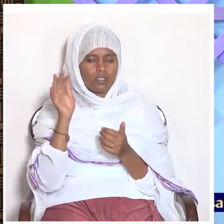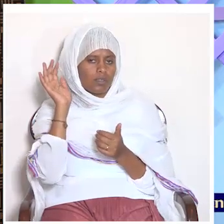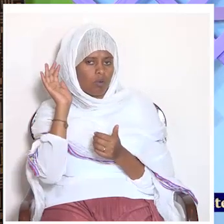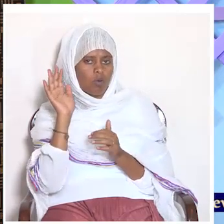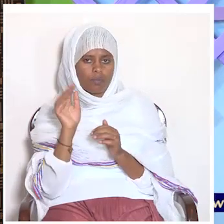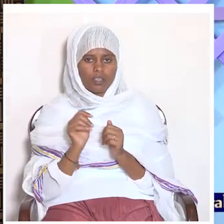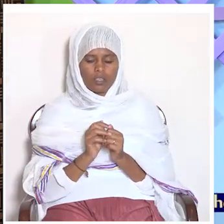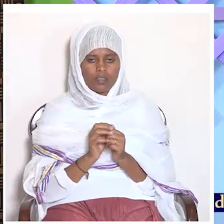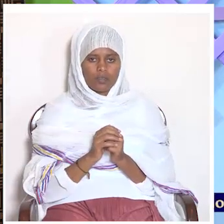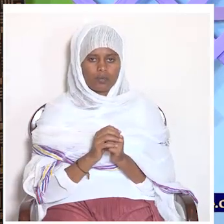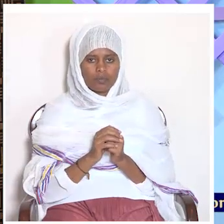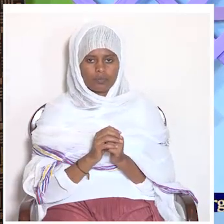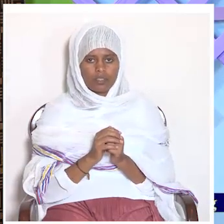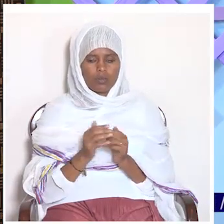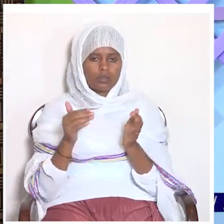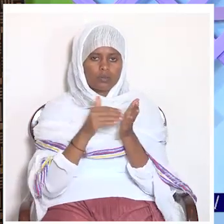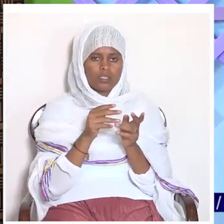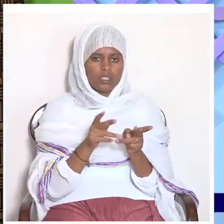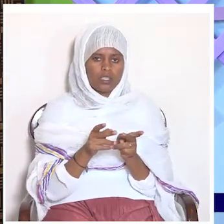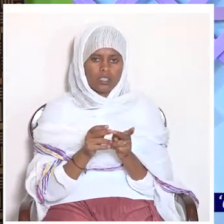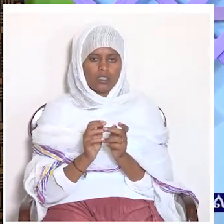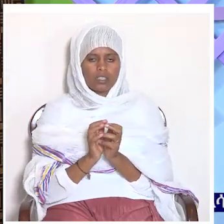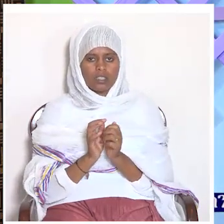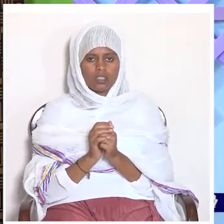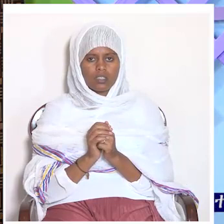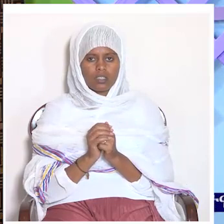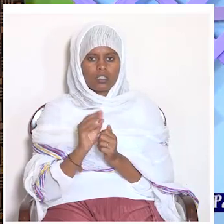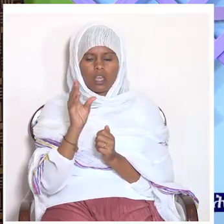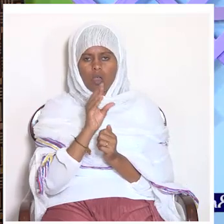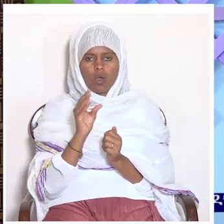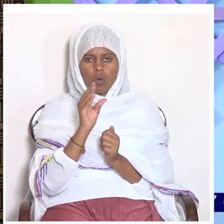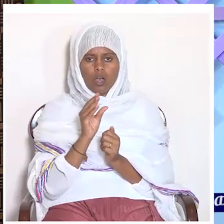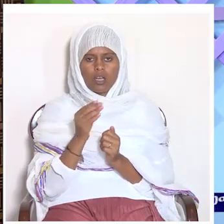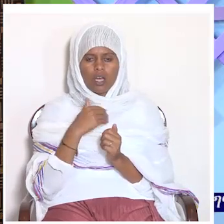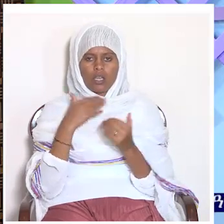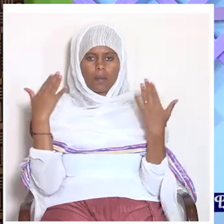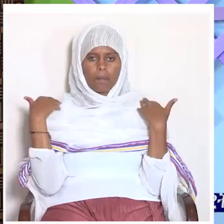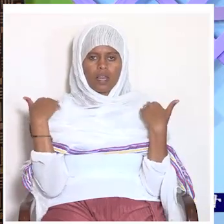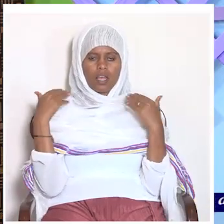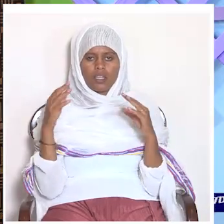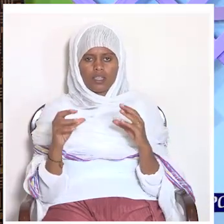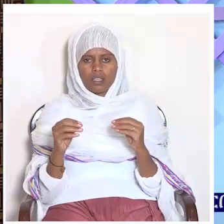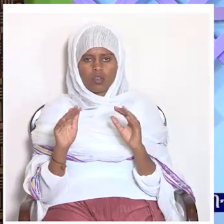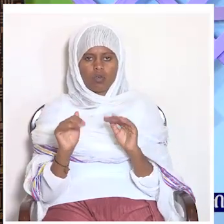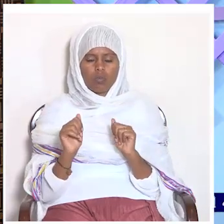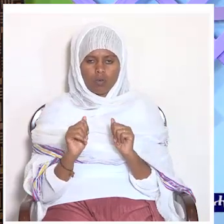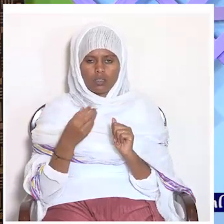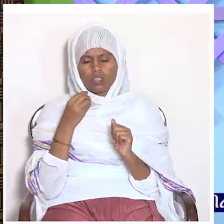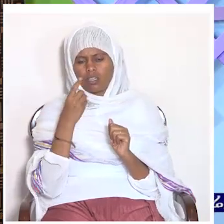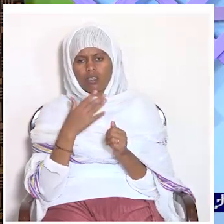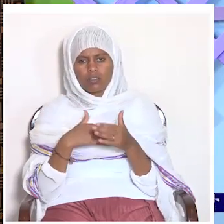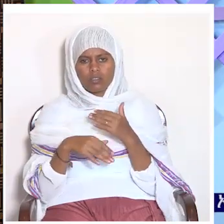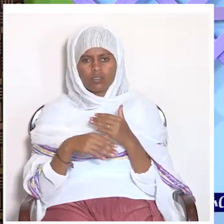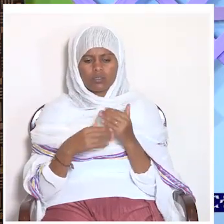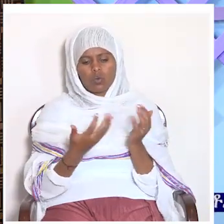نبرت ازناصن ابلا تسمع نبرت او امس بزح دما هيوان انا ملاك برهان يمچم مو